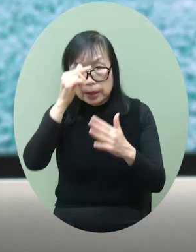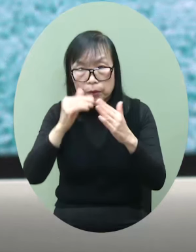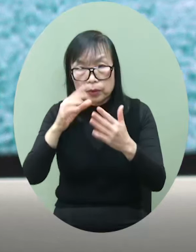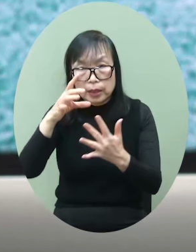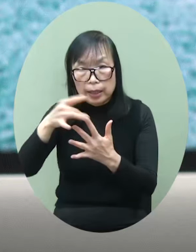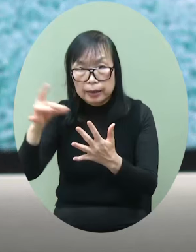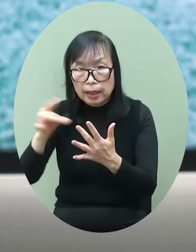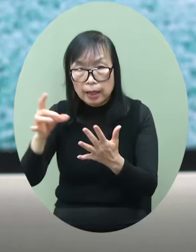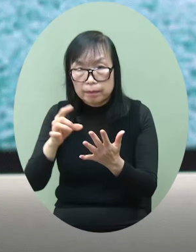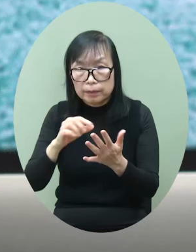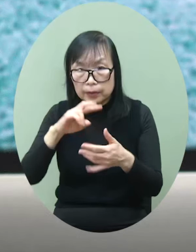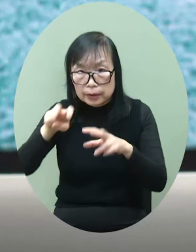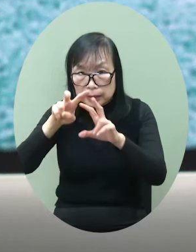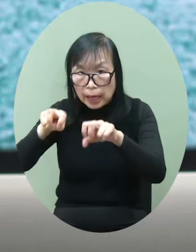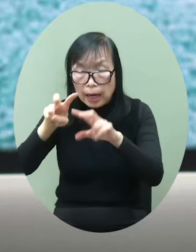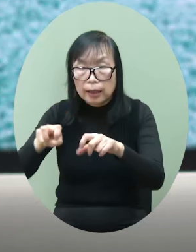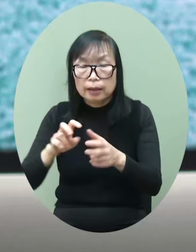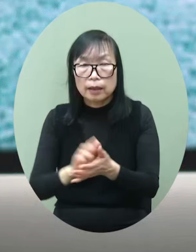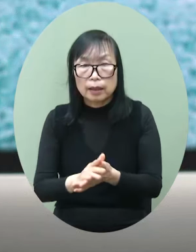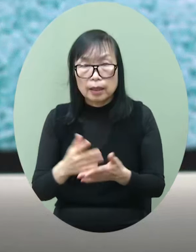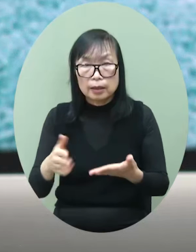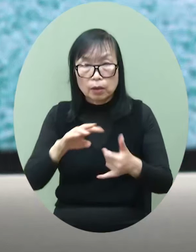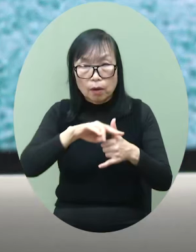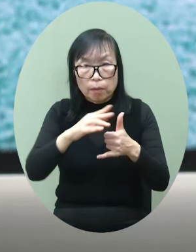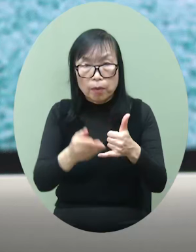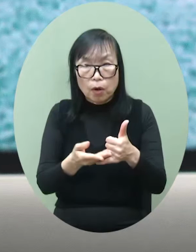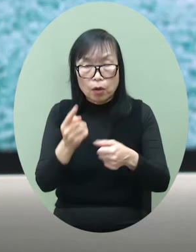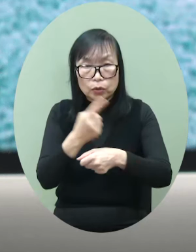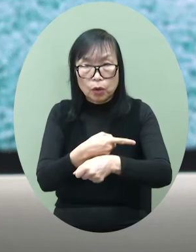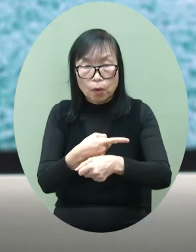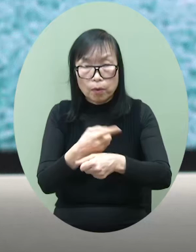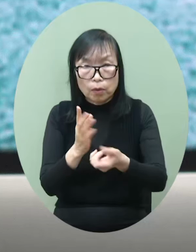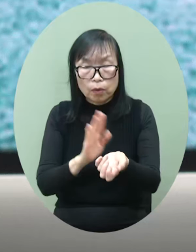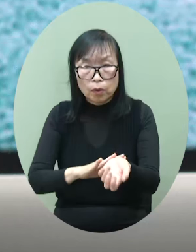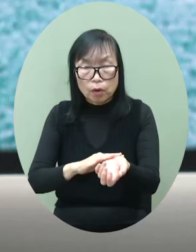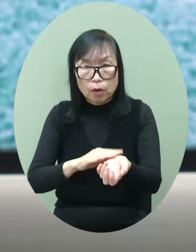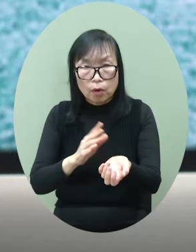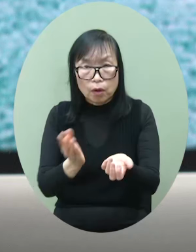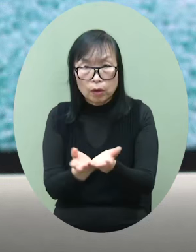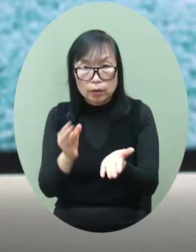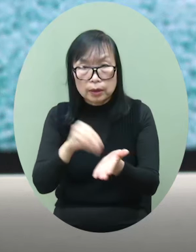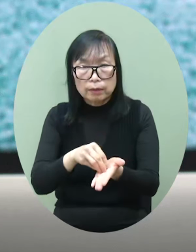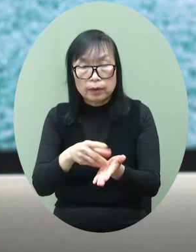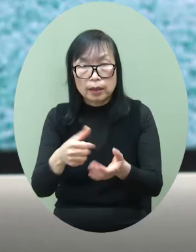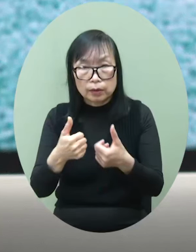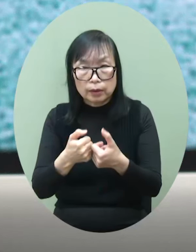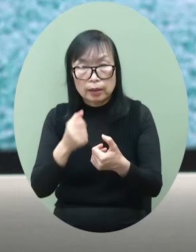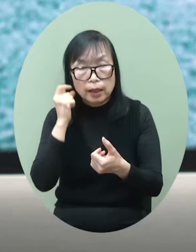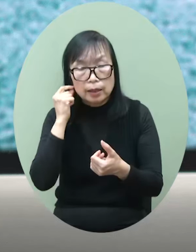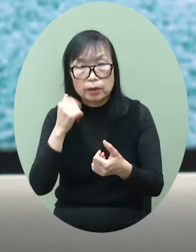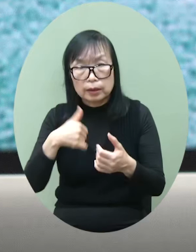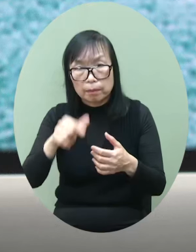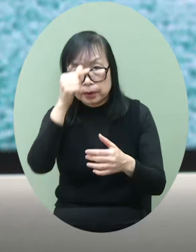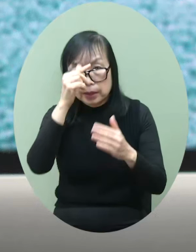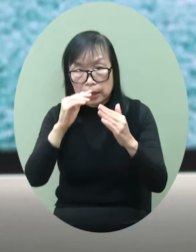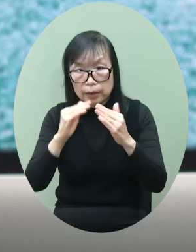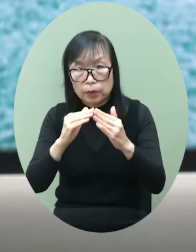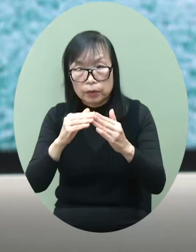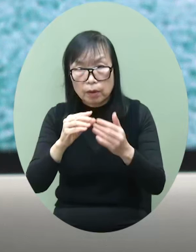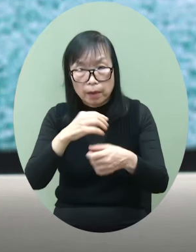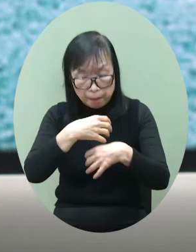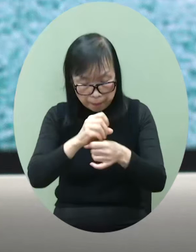所以這位孕婦初步確診那位太太其實我們都做了入院篩查她都是